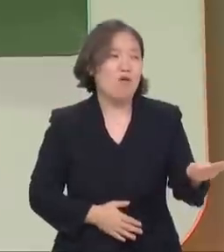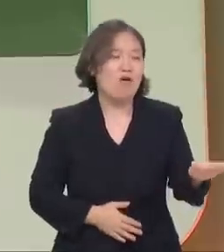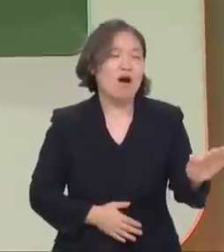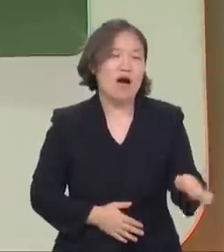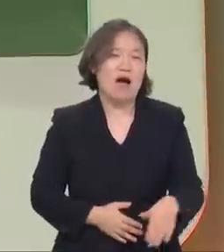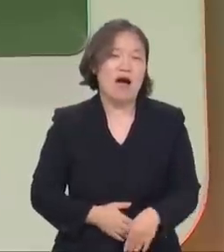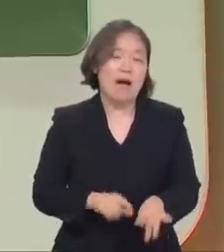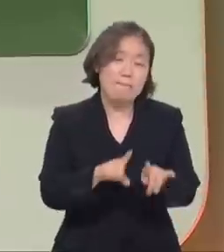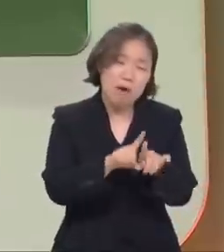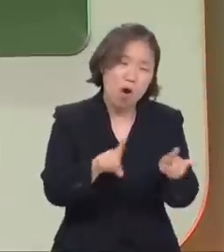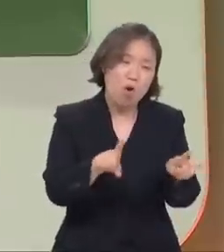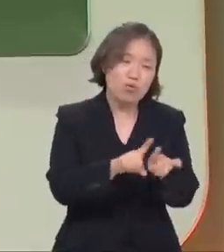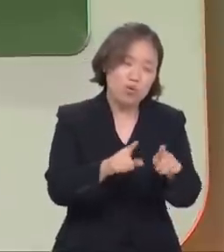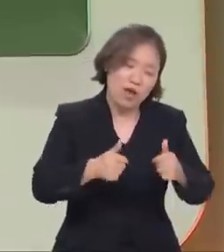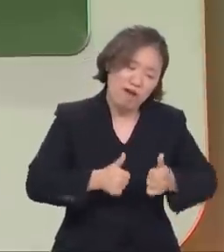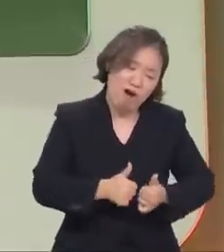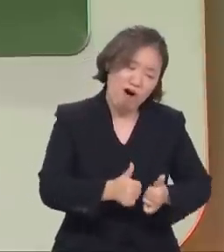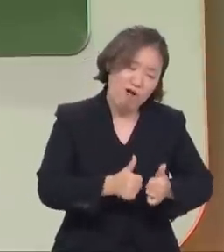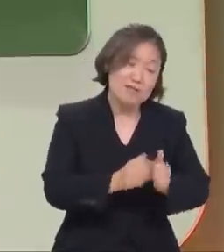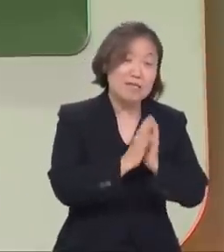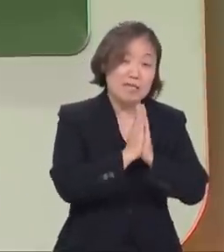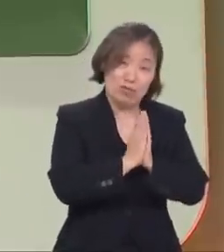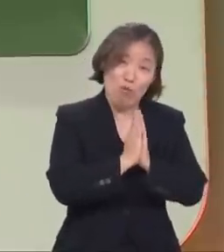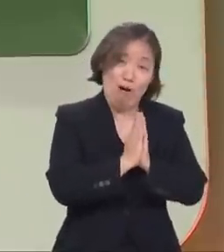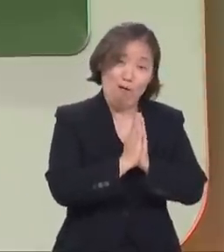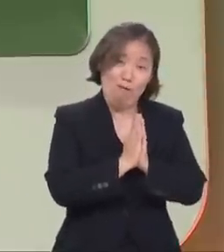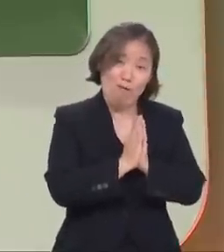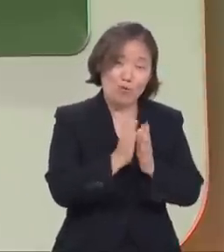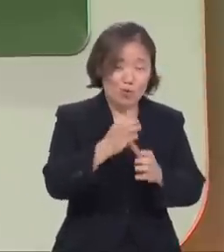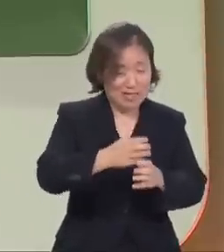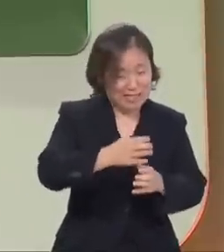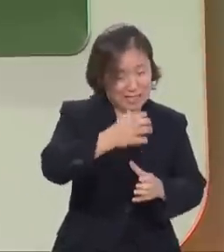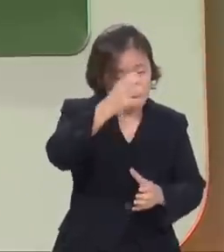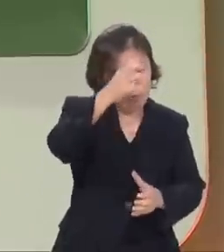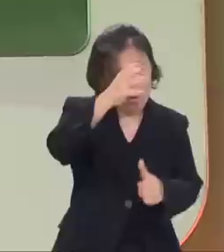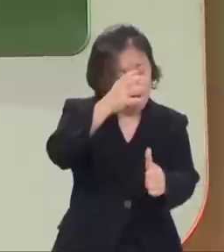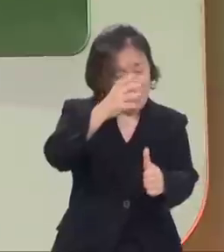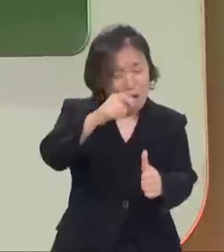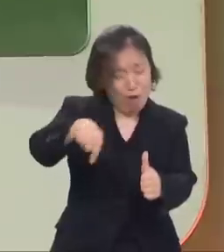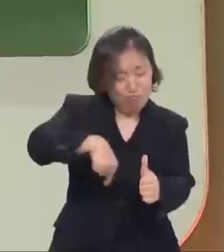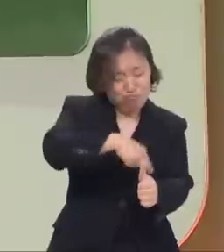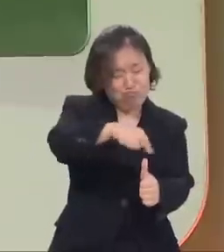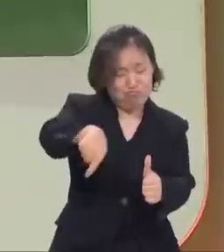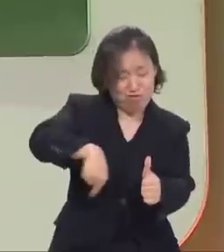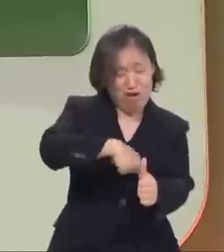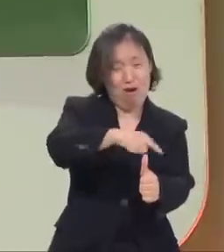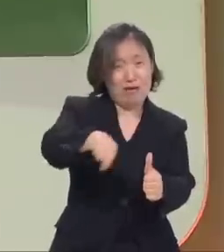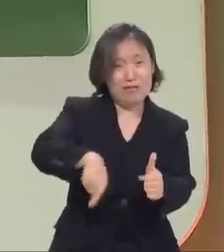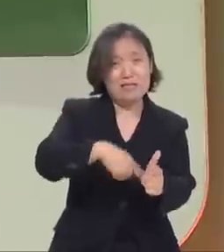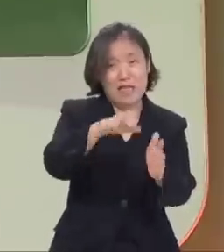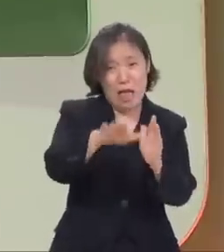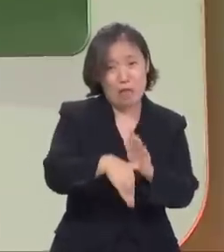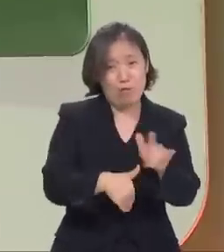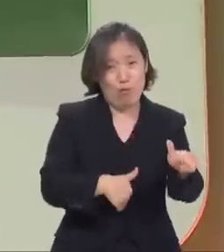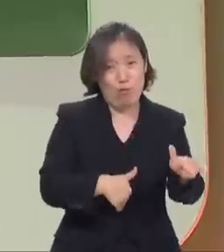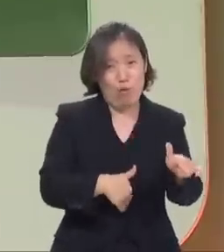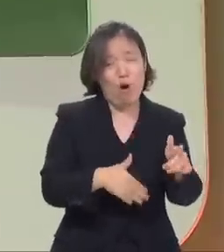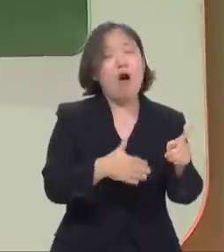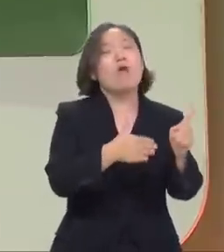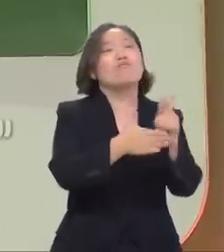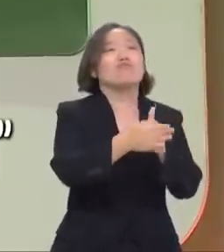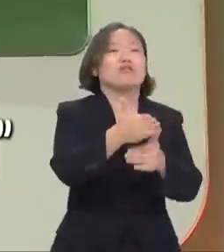평상시에 열심히 기도를 하고 지둥에 묶였을 때에도 그 부처님을 향한 그 기도의